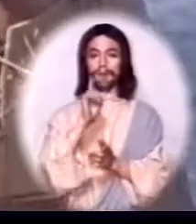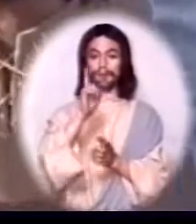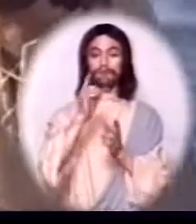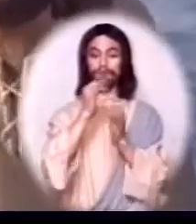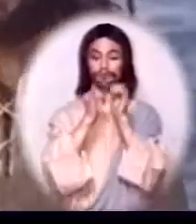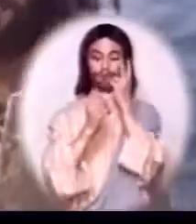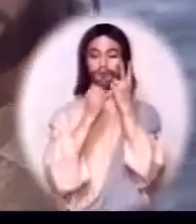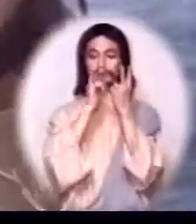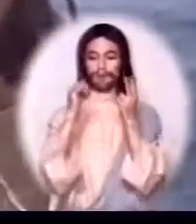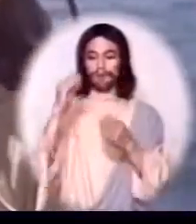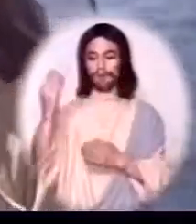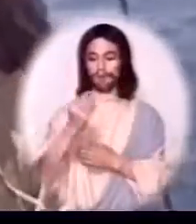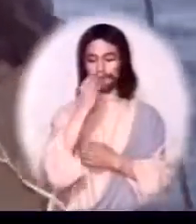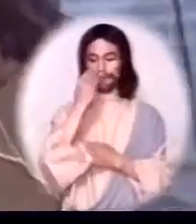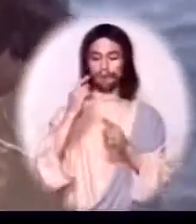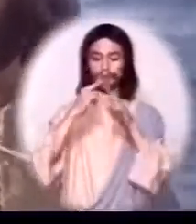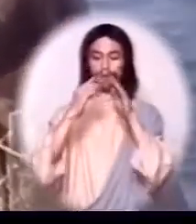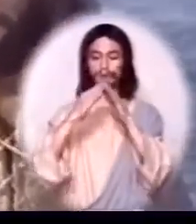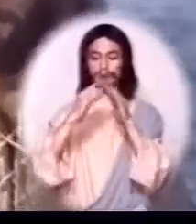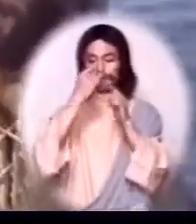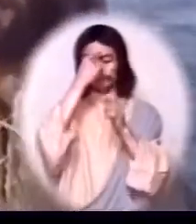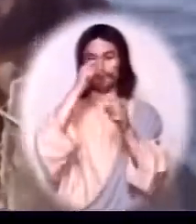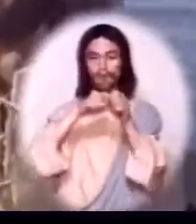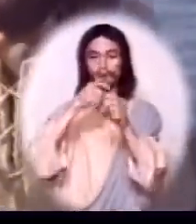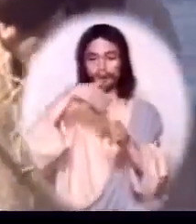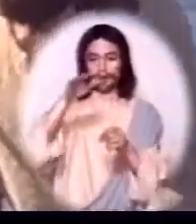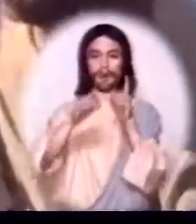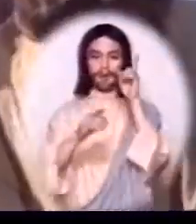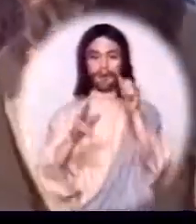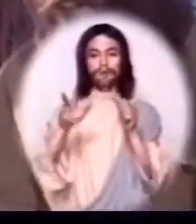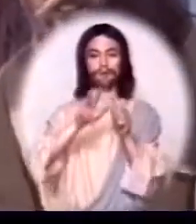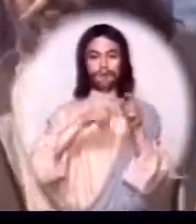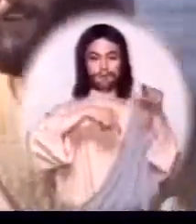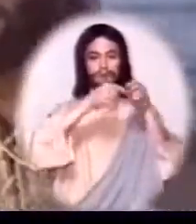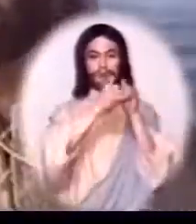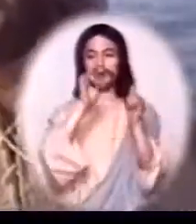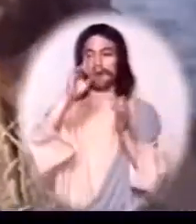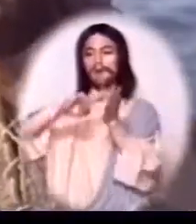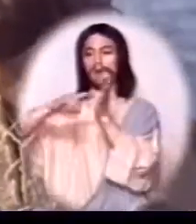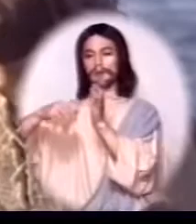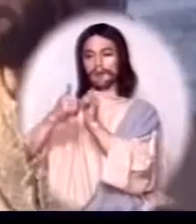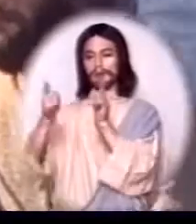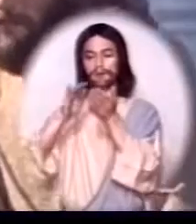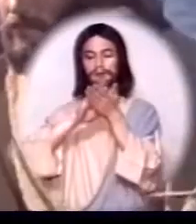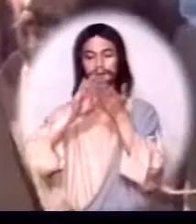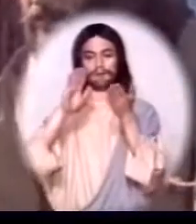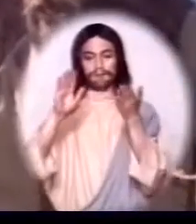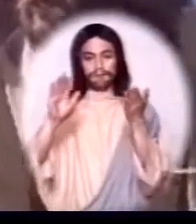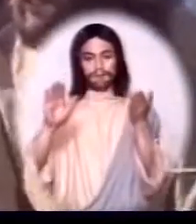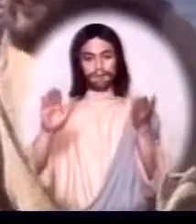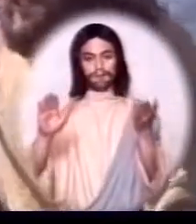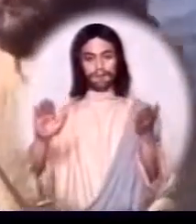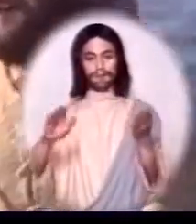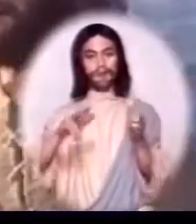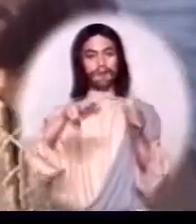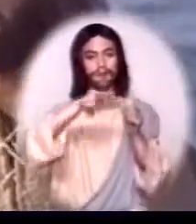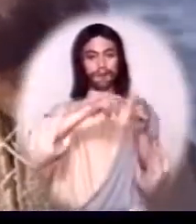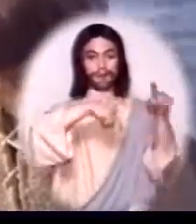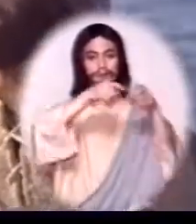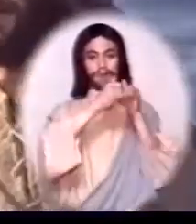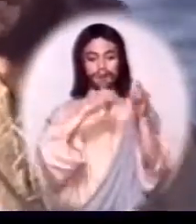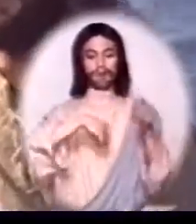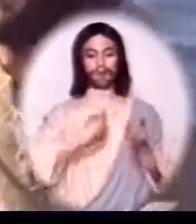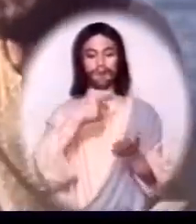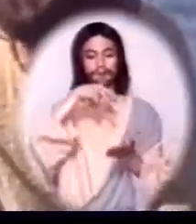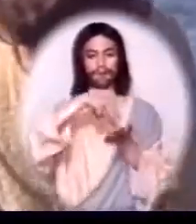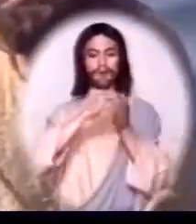한 번은 두 사람이 성전에 기도하러 갔는데 하나는 종교 지도자였고 다른 이는 세리였느니라. 종교